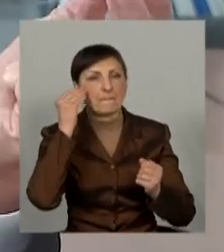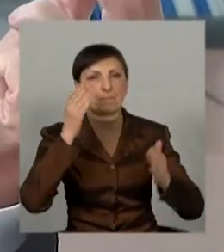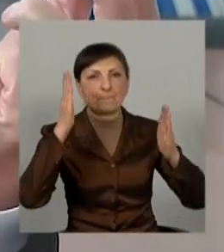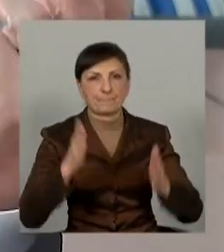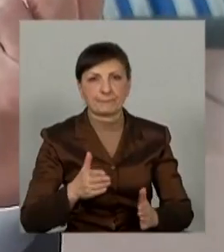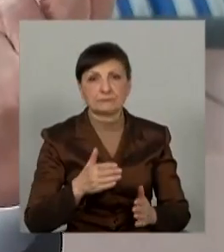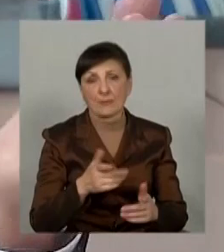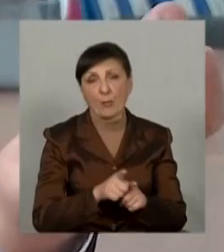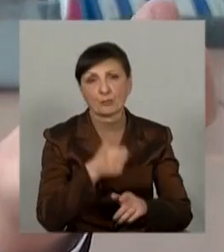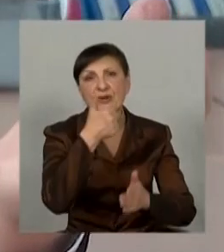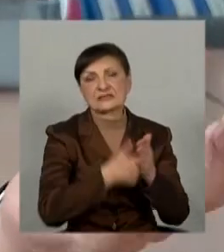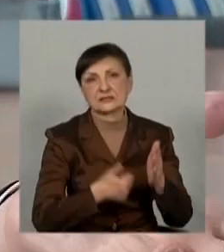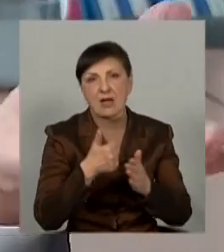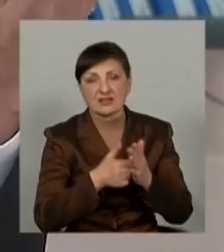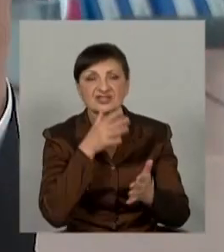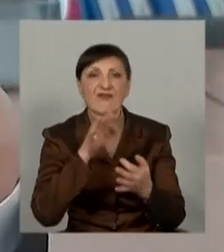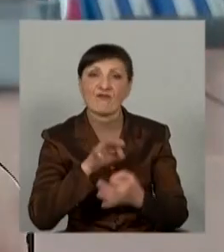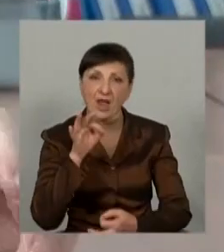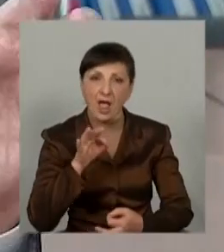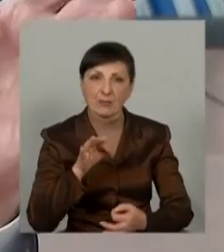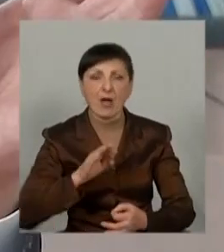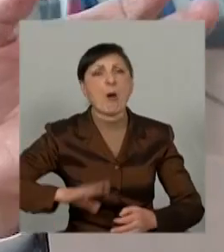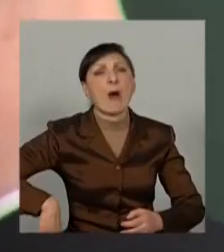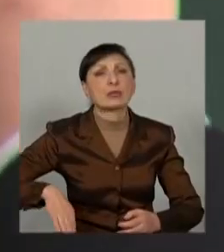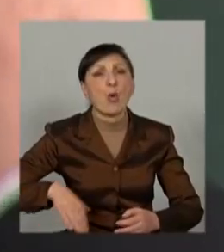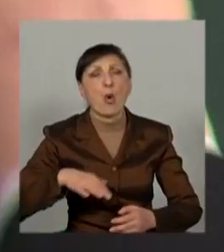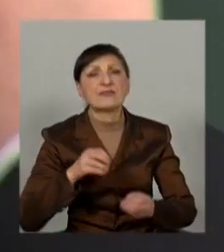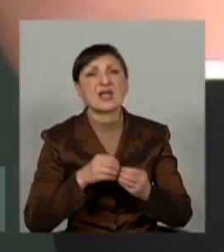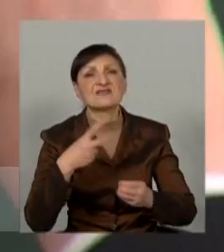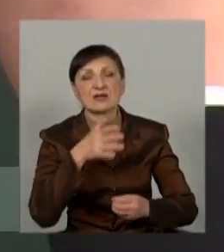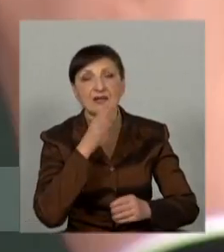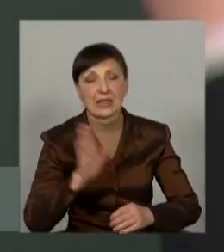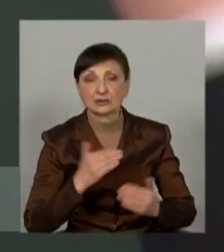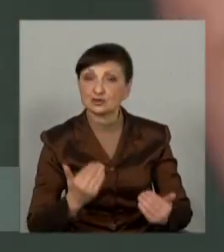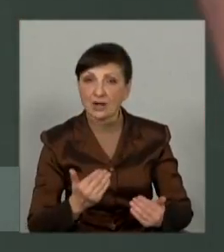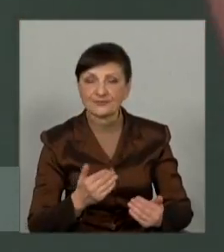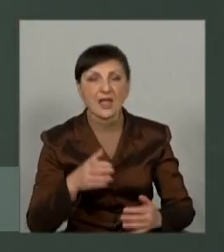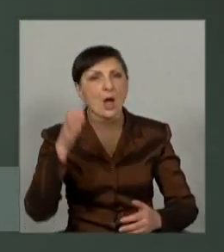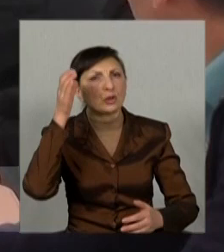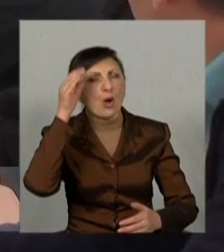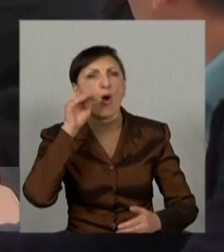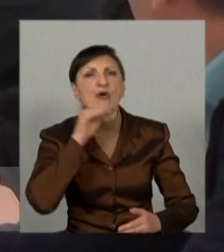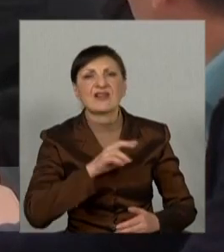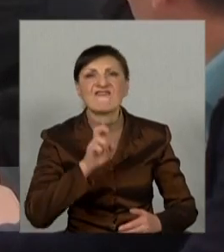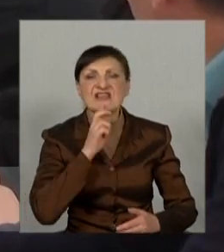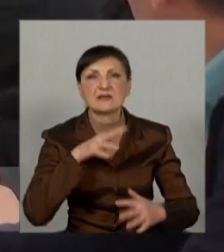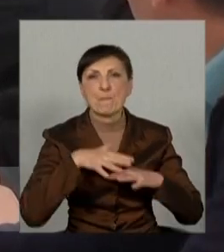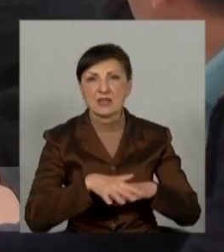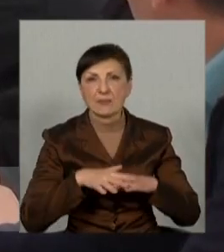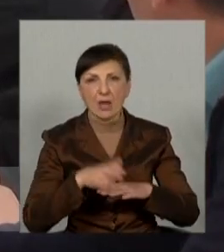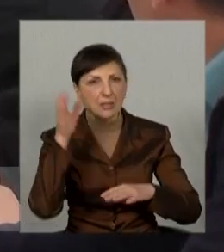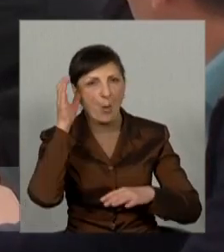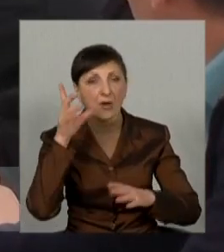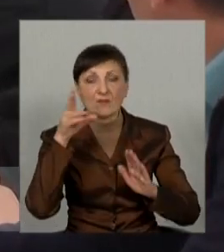признают, причем своевременно, а не так, а потом через десятки лет. Доктор физико-математических наук Радбай Мырзакулов вошел сразу в